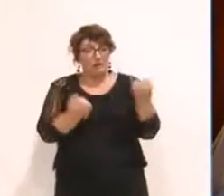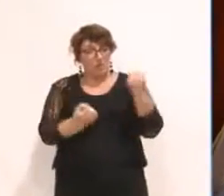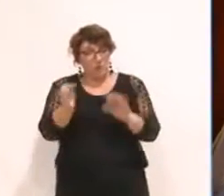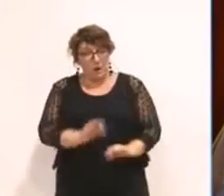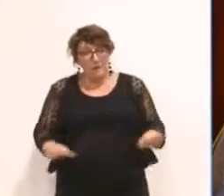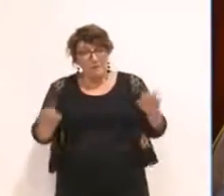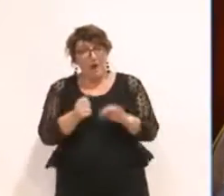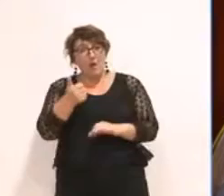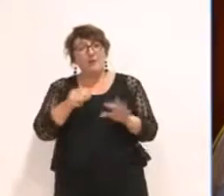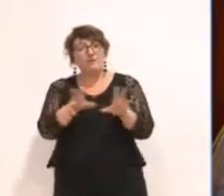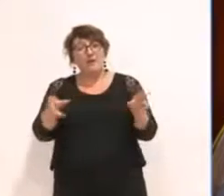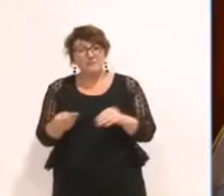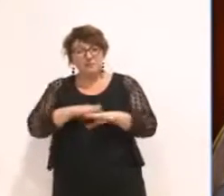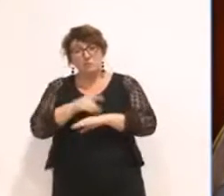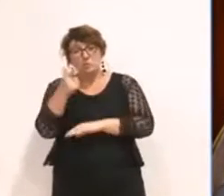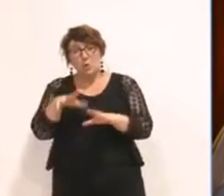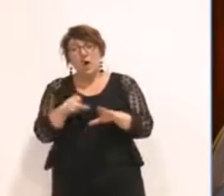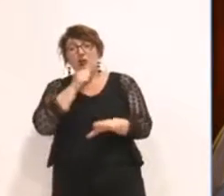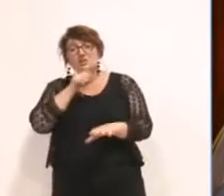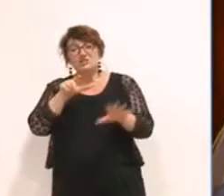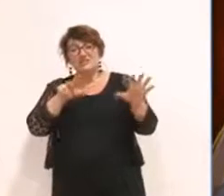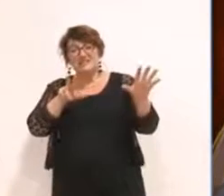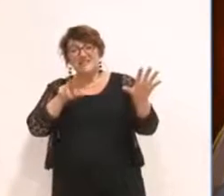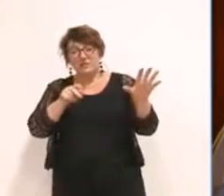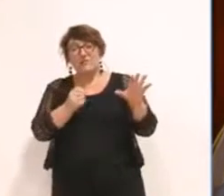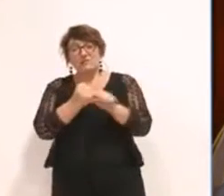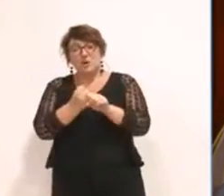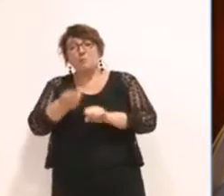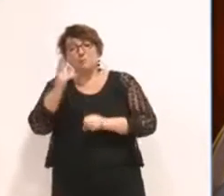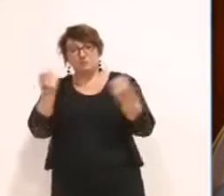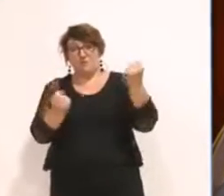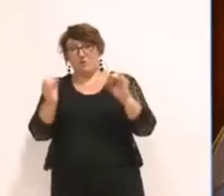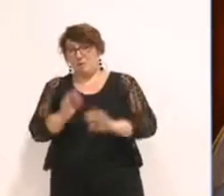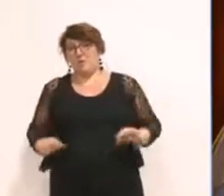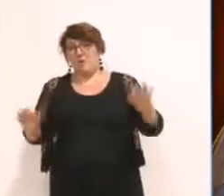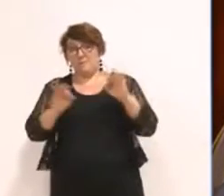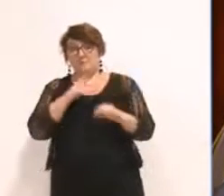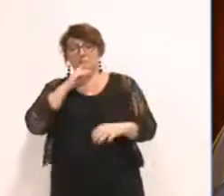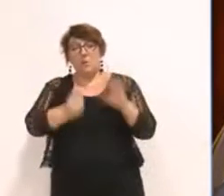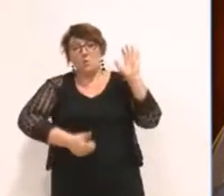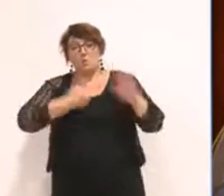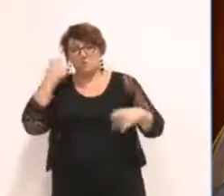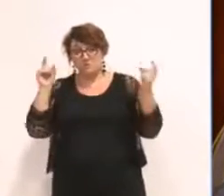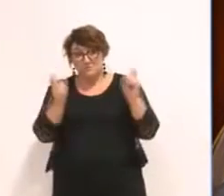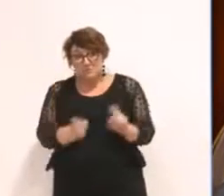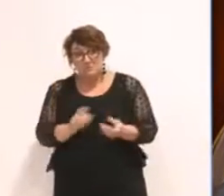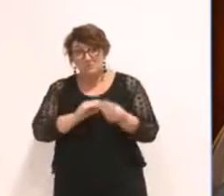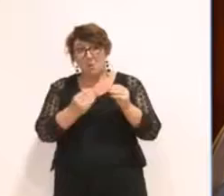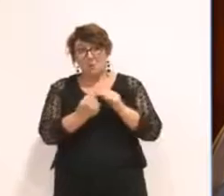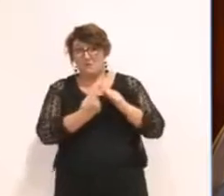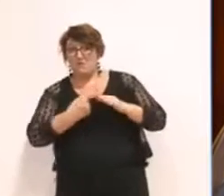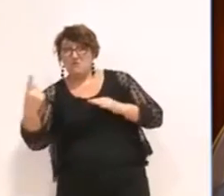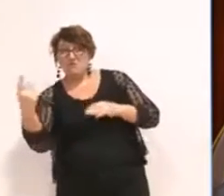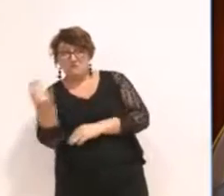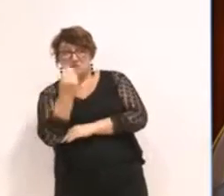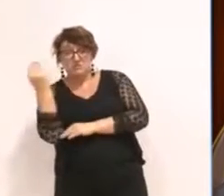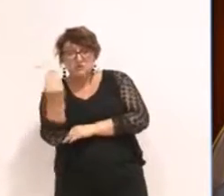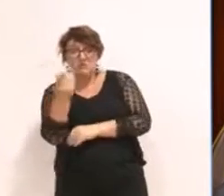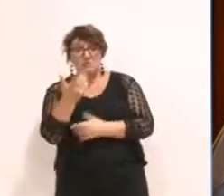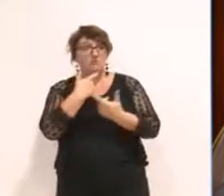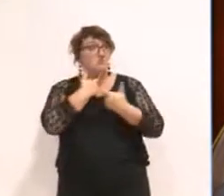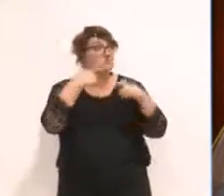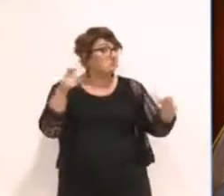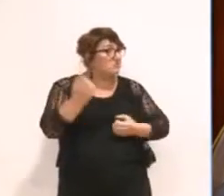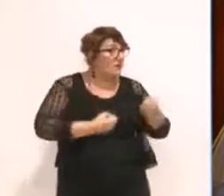plus de 80 ans est sans voiture, induisant, en lien avec la perte d'autonomie, des enjeux d'isolement, d'accès aux services ou encore de